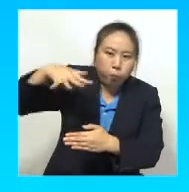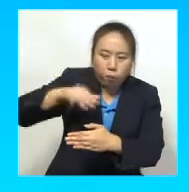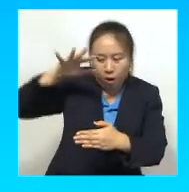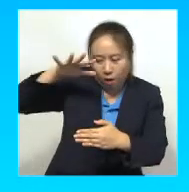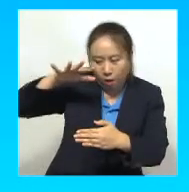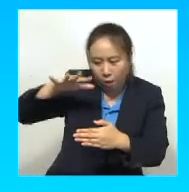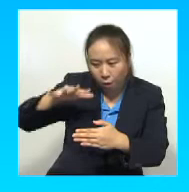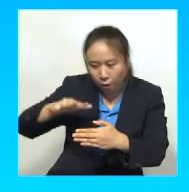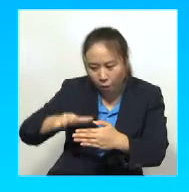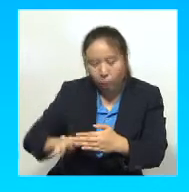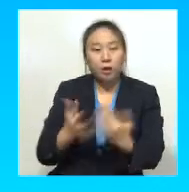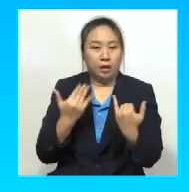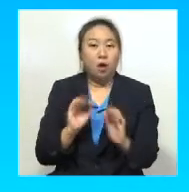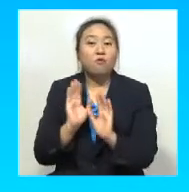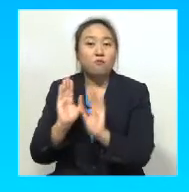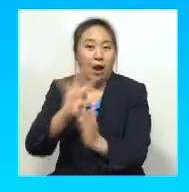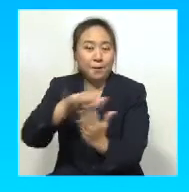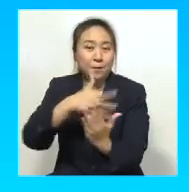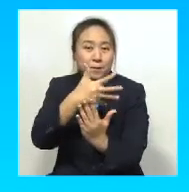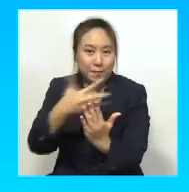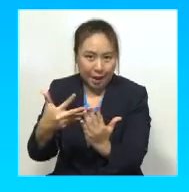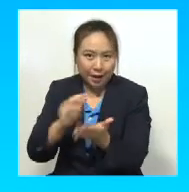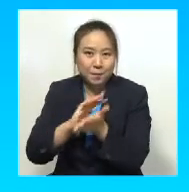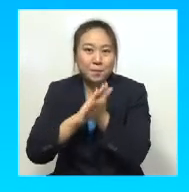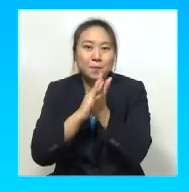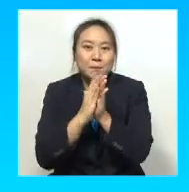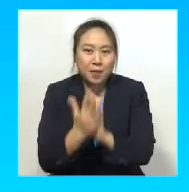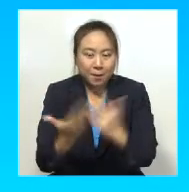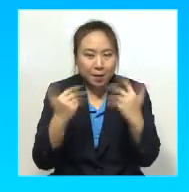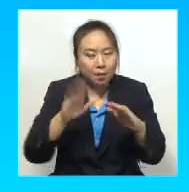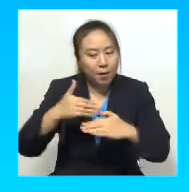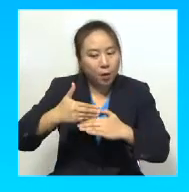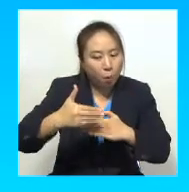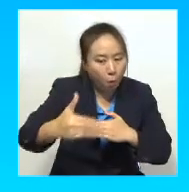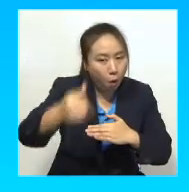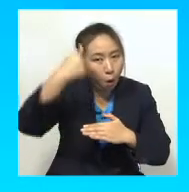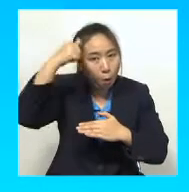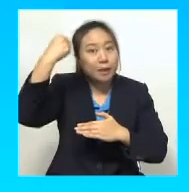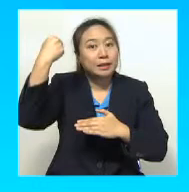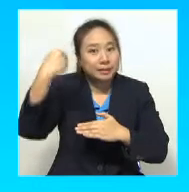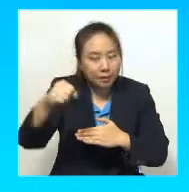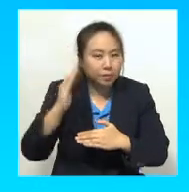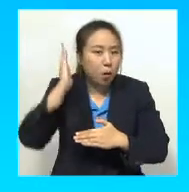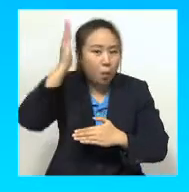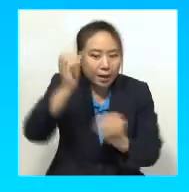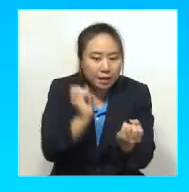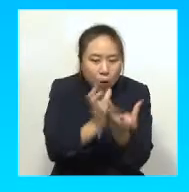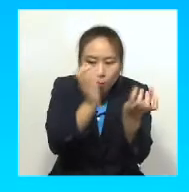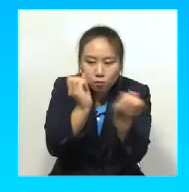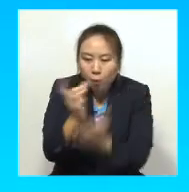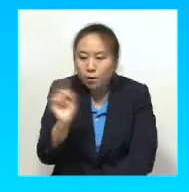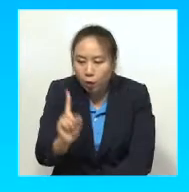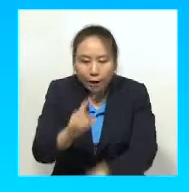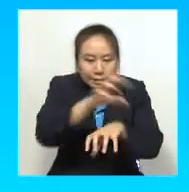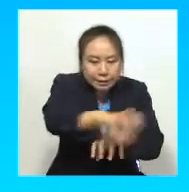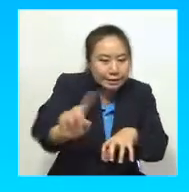งานคือว่าเมื่อเพิ่มปรับแผนการระบายเพิ่มมากขึ้นแล้วในระยะ10วันนี้จะต้องกระทบอะไรบ้างที่ไหนบ้างน้ำจะสูง